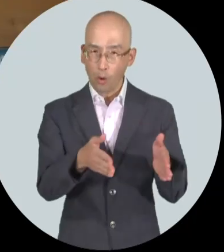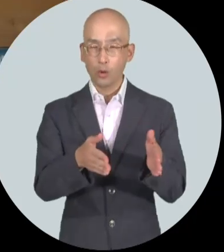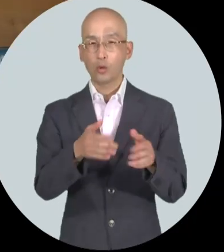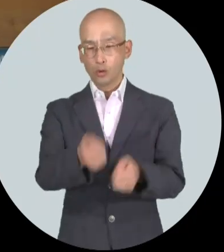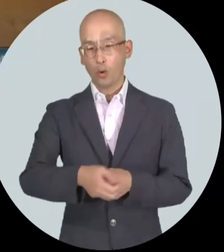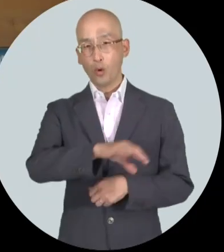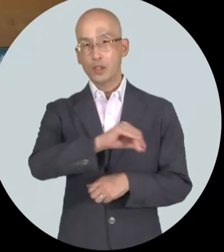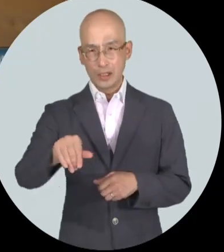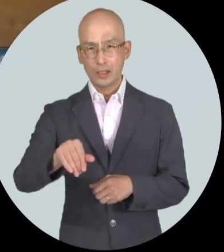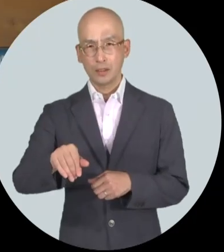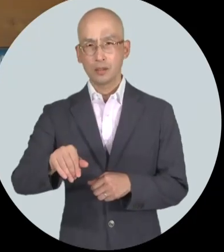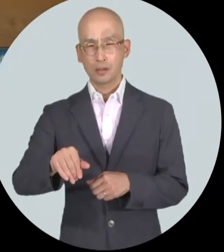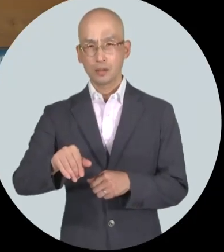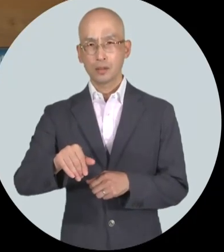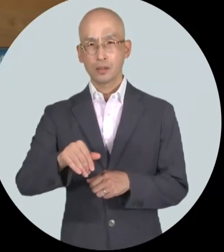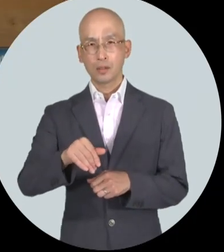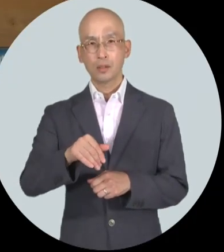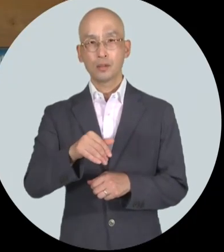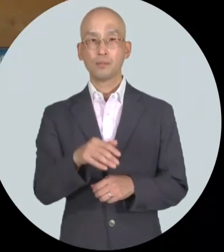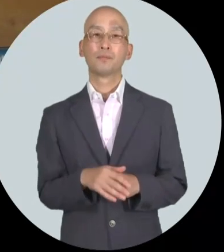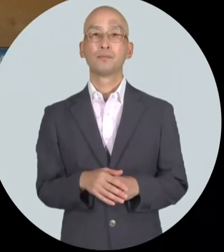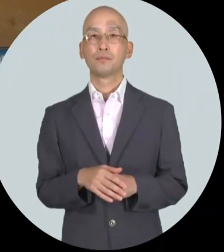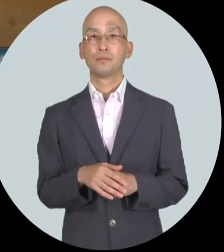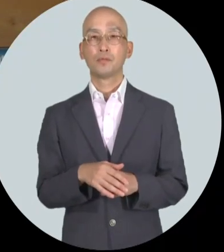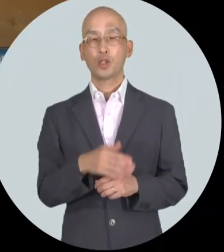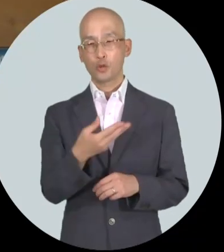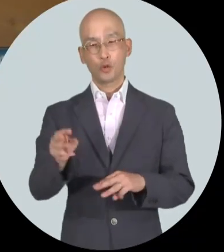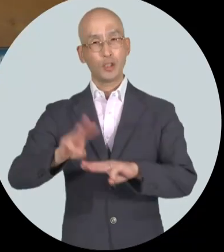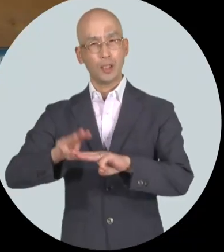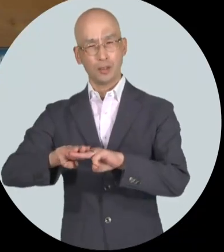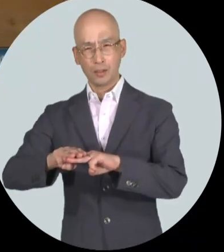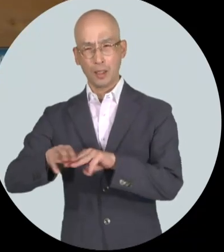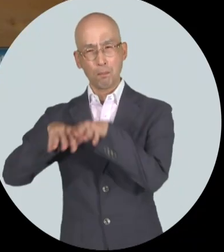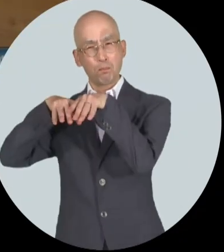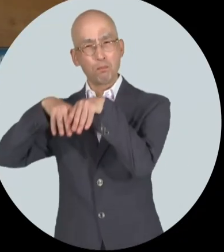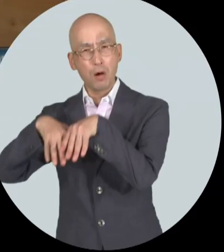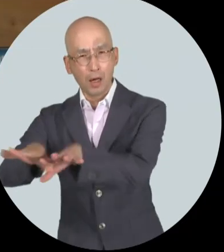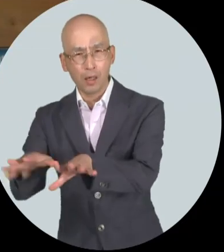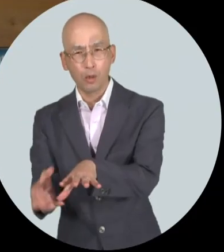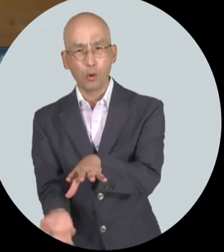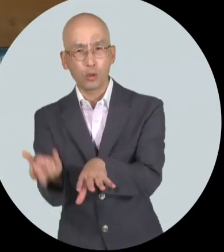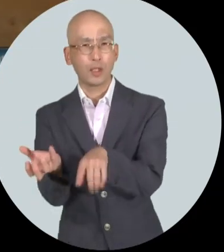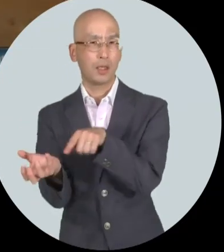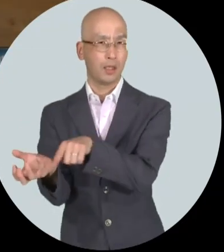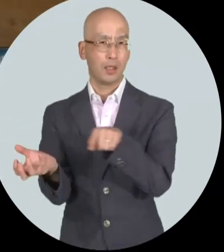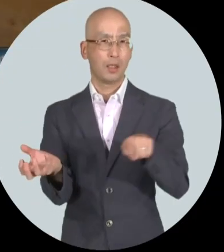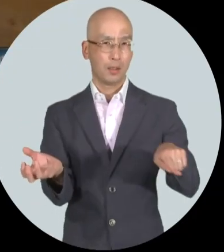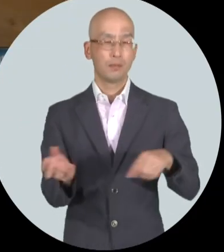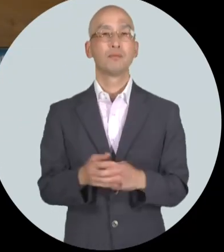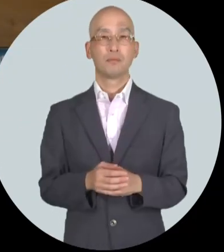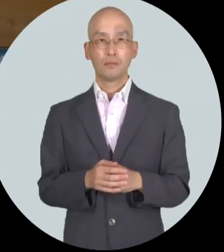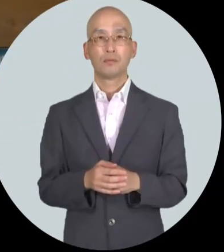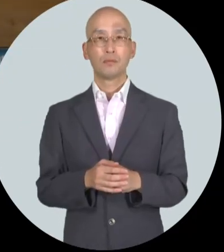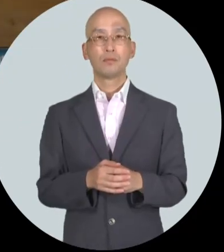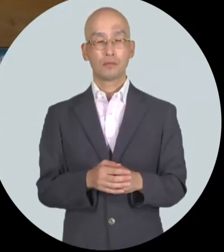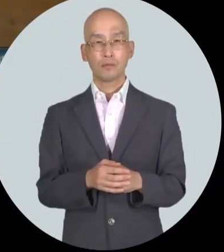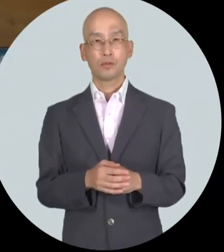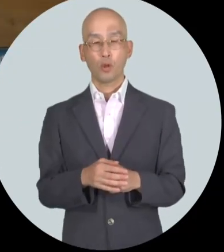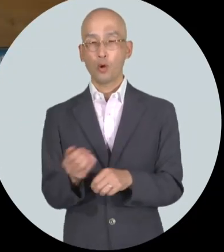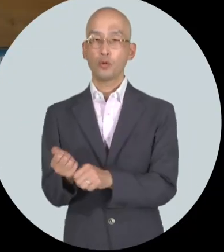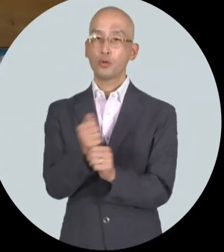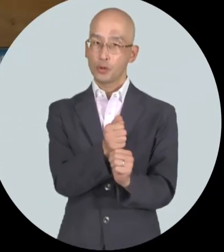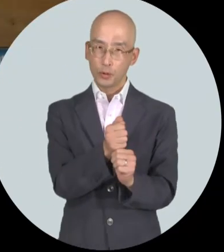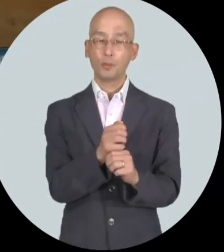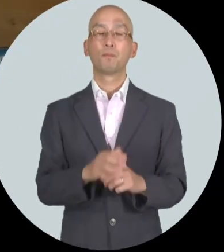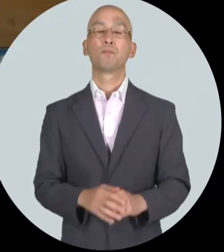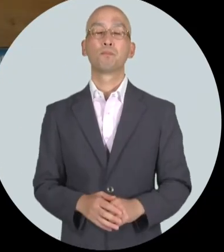農地の被災もありますし、これ、田んぼの乗り面崩壊等もございますが、こうした施設の復